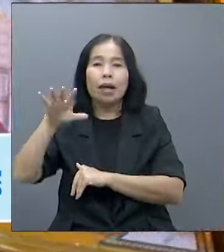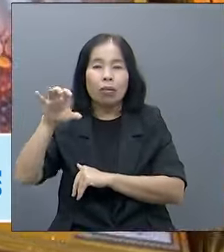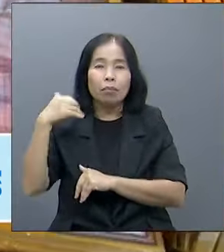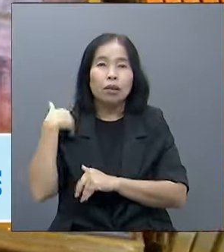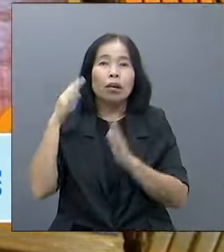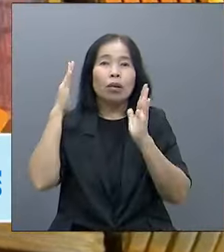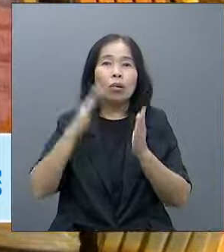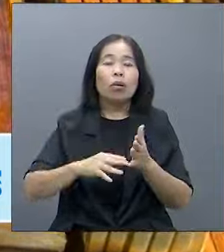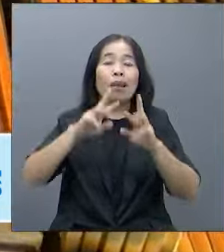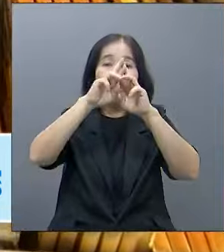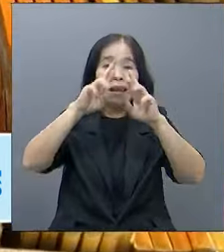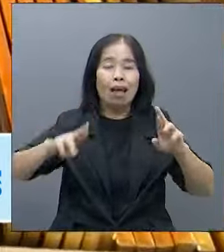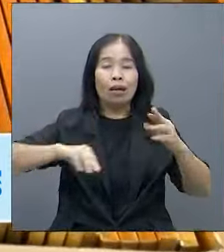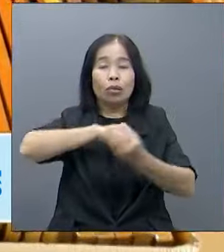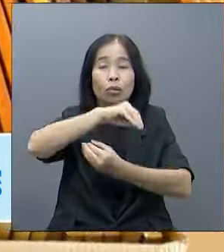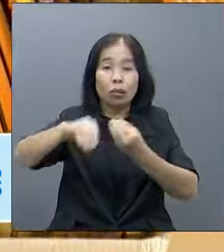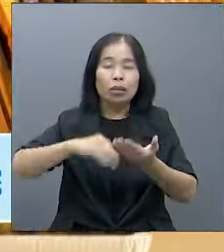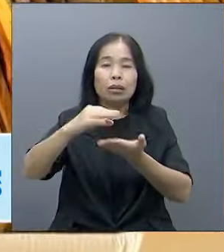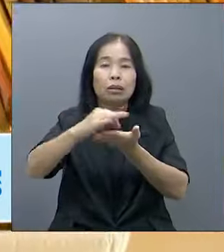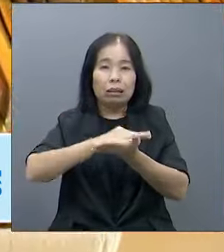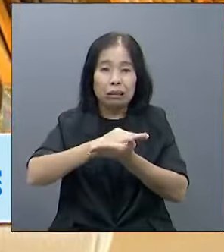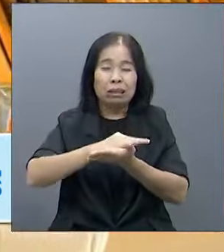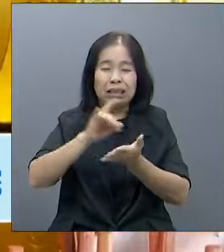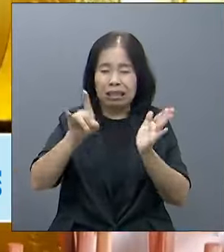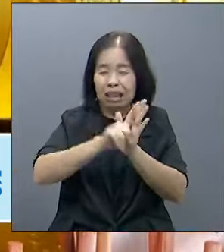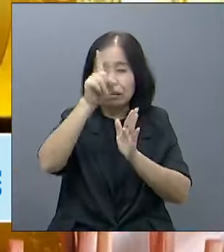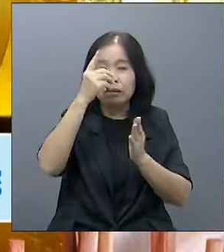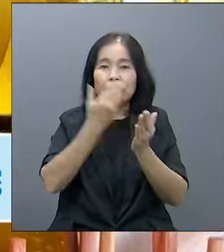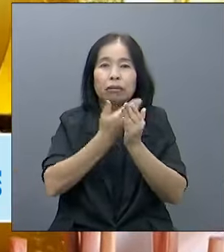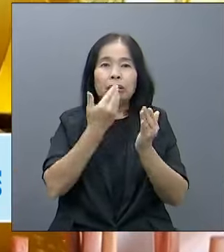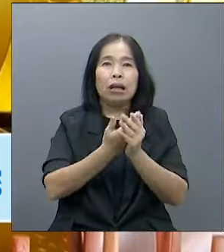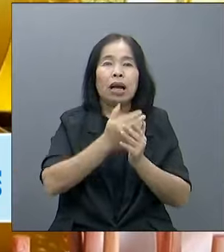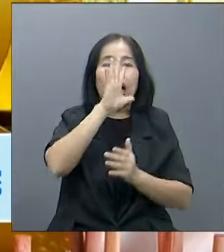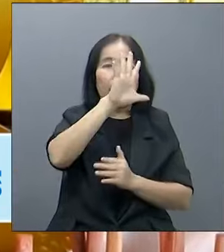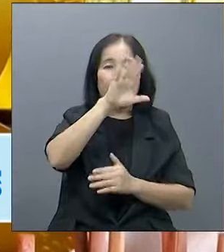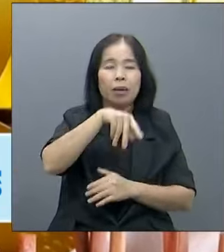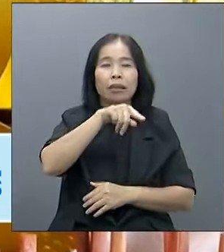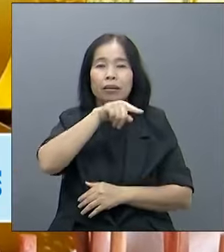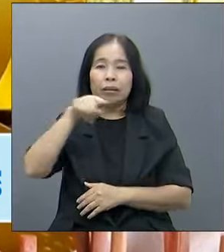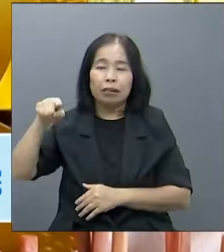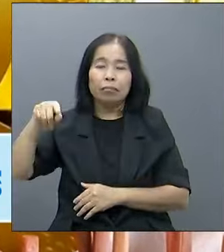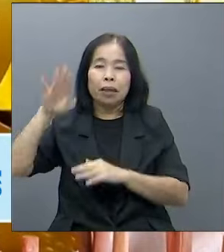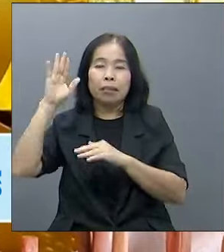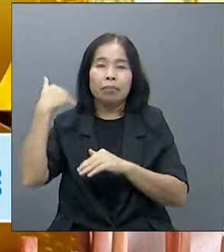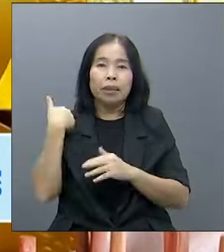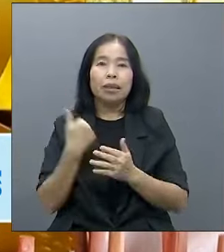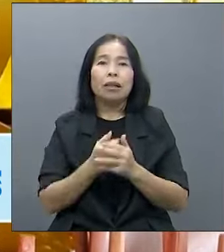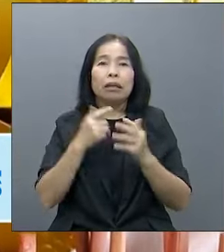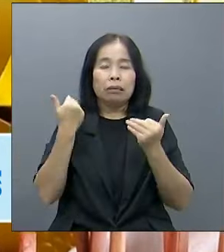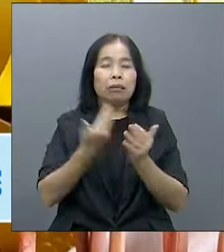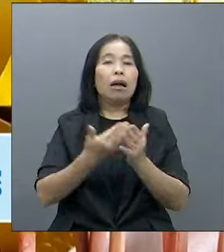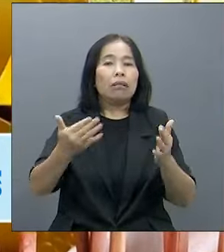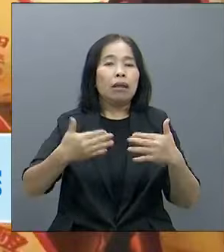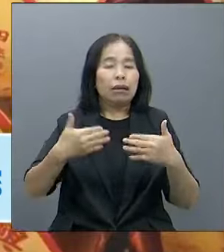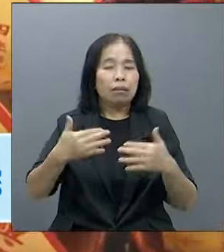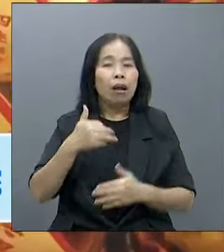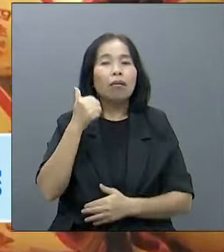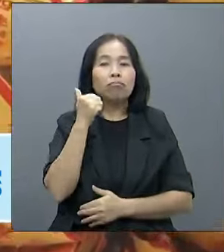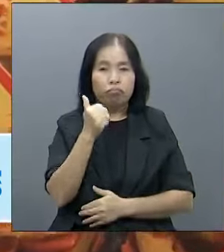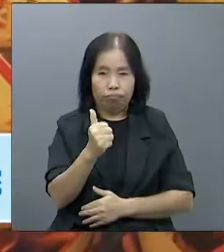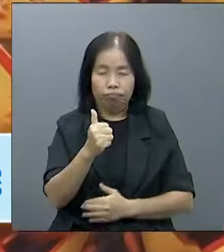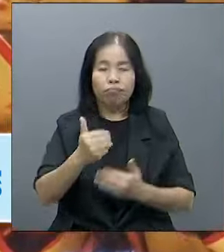ประเภทห้างร้านและธุรกิจจะเข้ามาซื้อต่อครั้งวงเงินจะเริ่มตั้งแต่ 5,000 บาทขึ้นไป โดยเฉลี่ยแล้วนับว่าเป็นรายได้ที่ดีมากครับสำหรับ